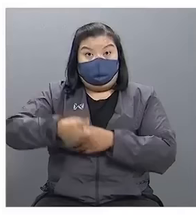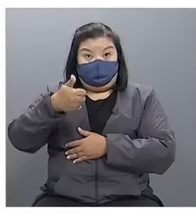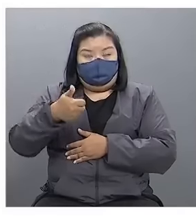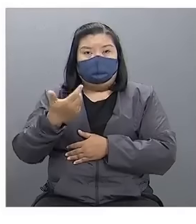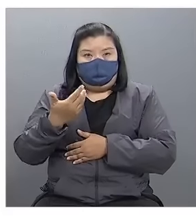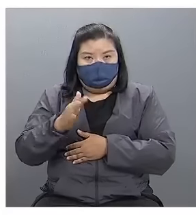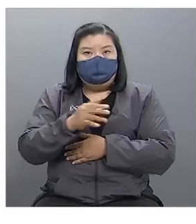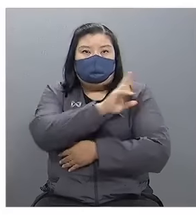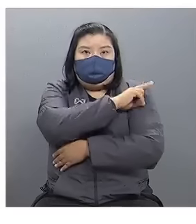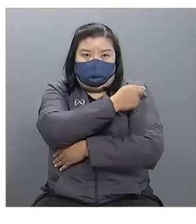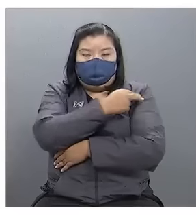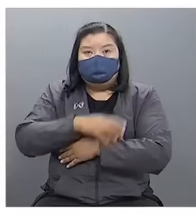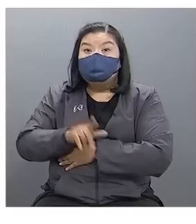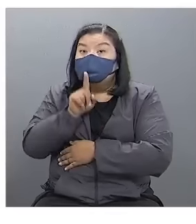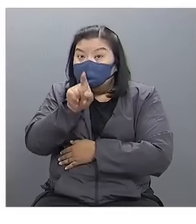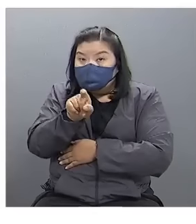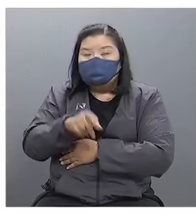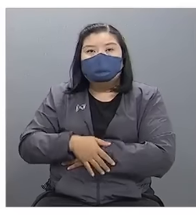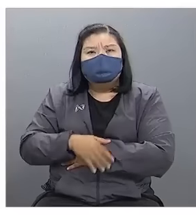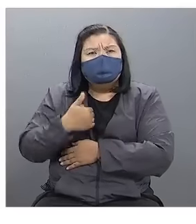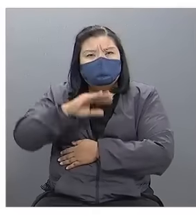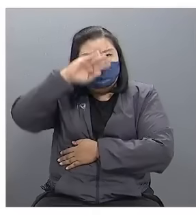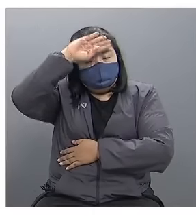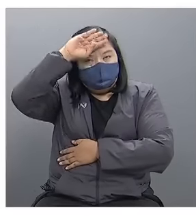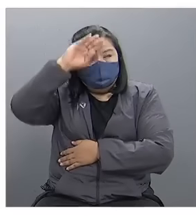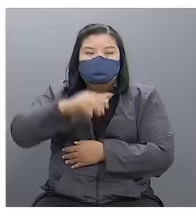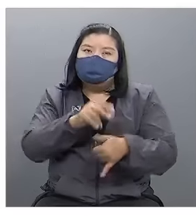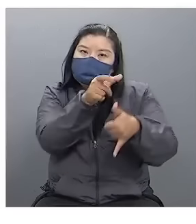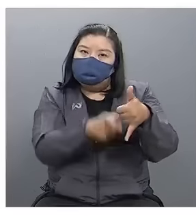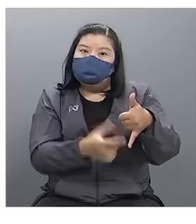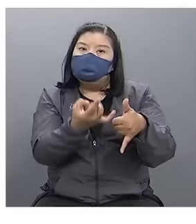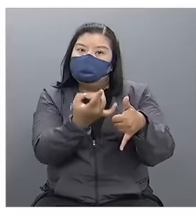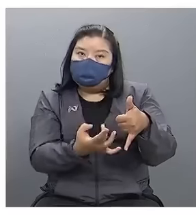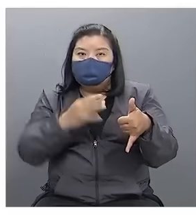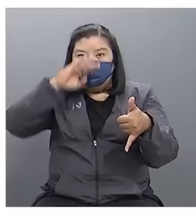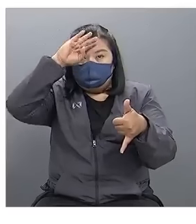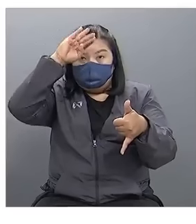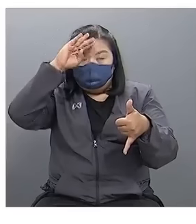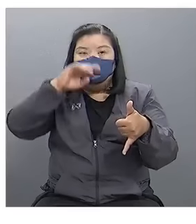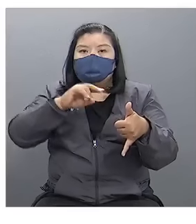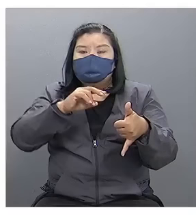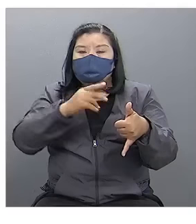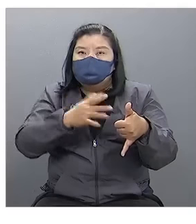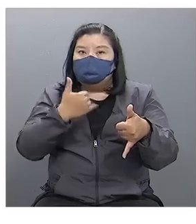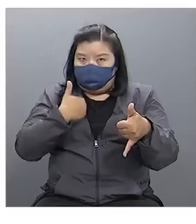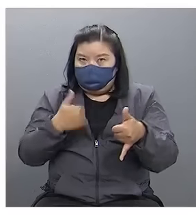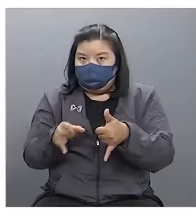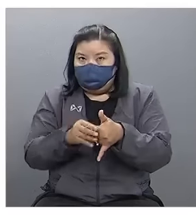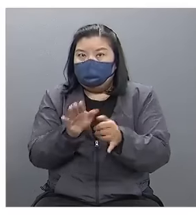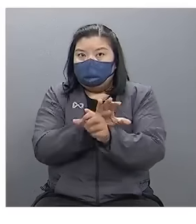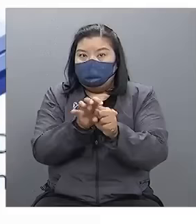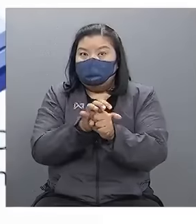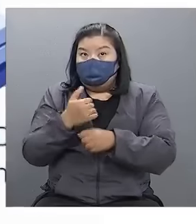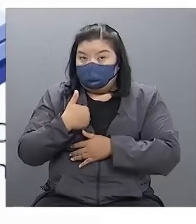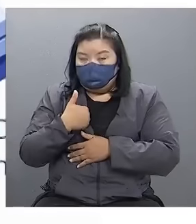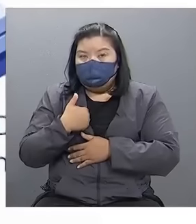กประวัตวา มีอาการโลกไหม และเปนผติดเชื้อจากนั้นก็จะเข